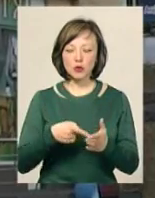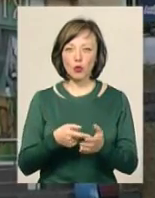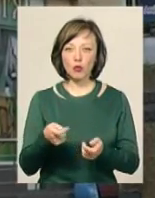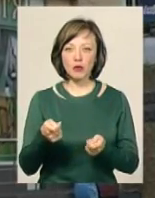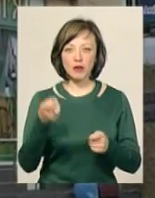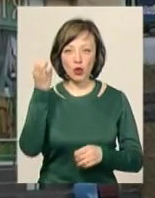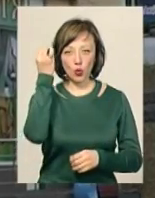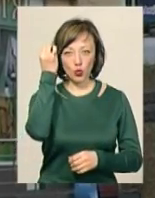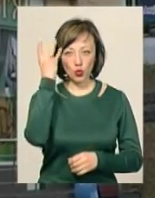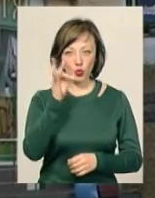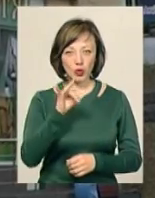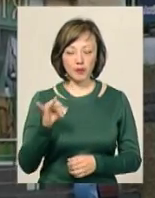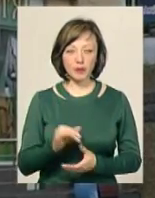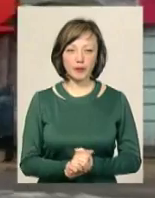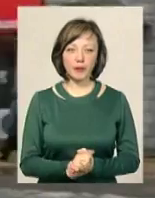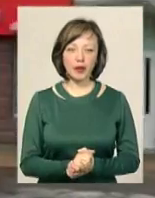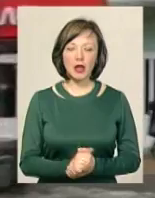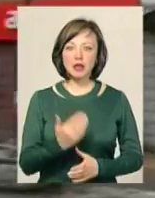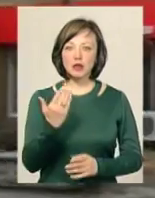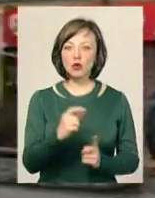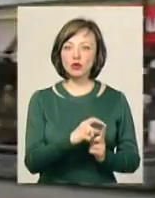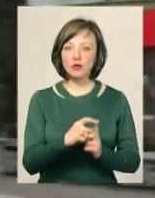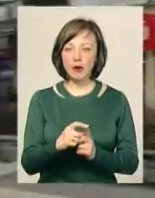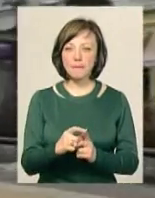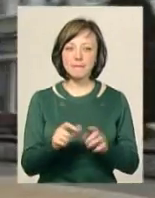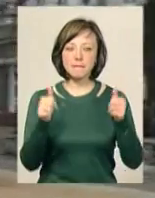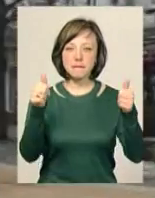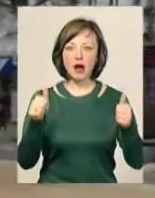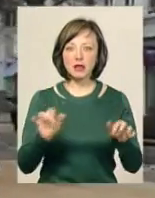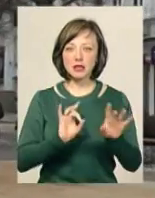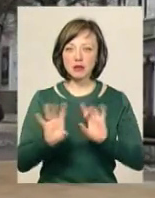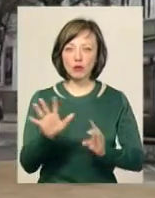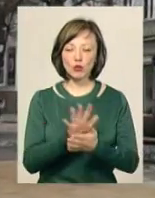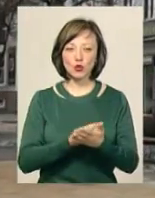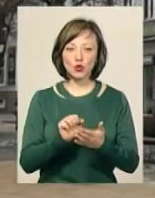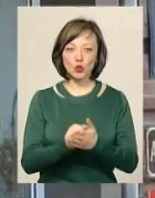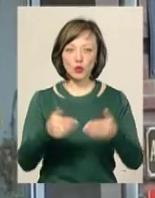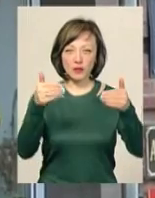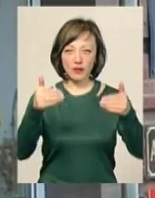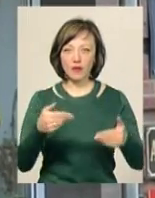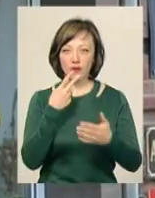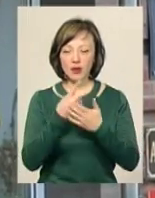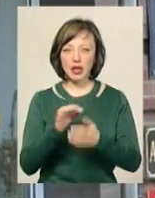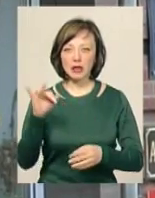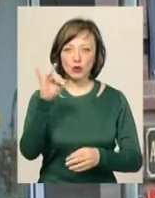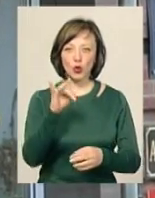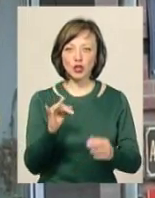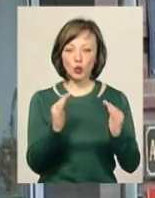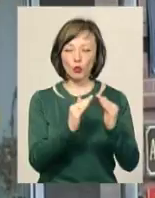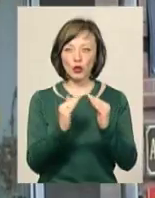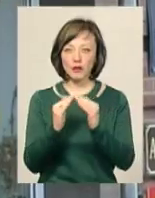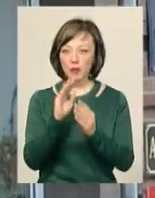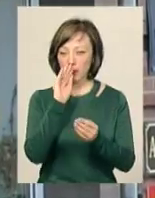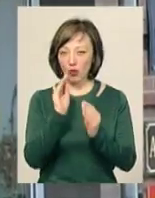управління культури Артем Ромасюков. За його словами, банери з рекламою псують зовнішній вигляд історичних будівель і